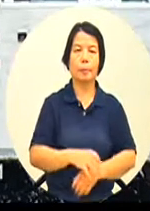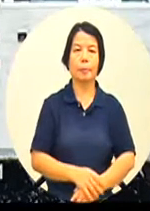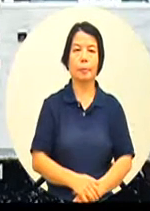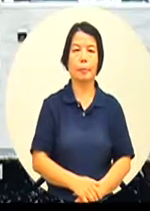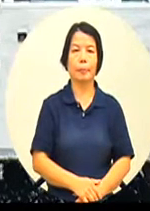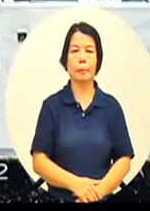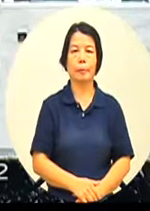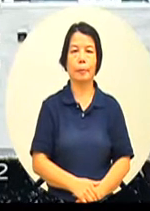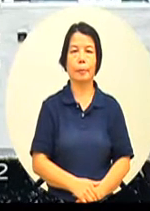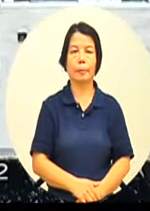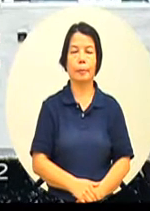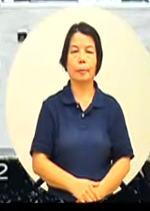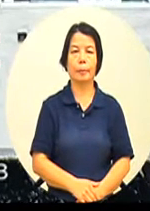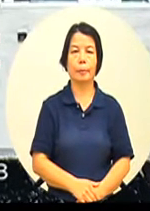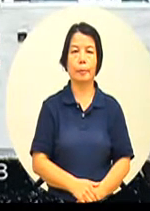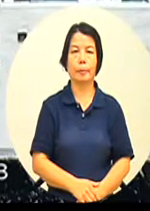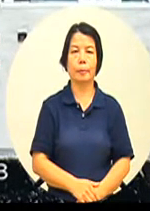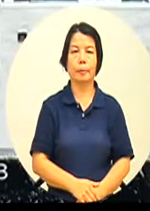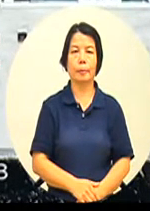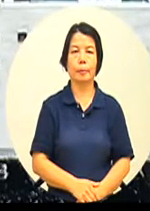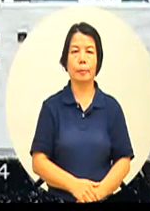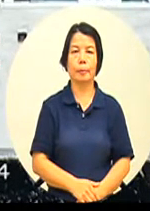好，